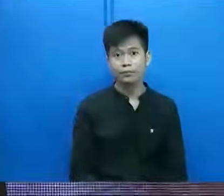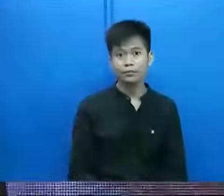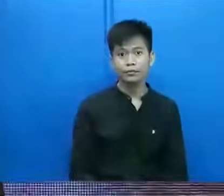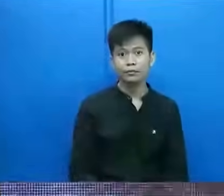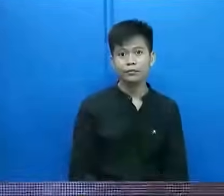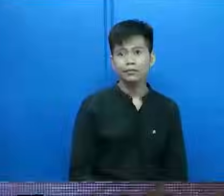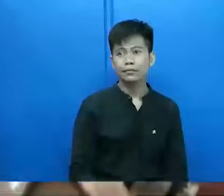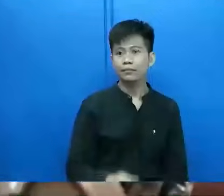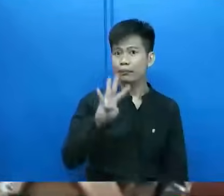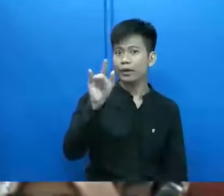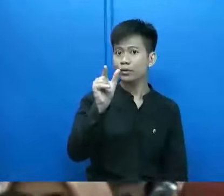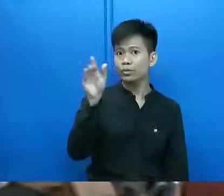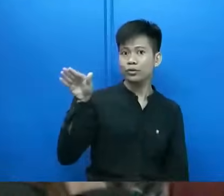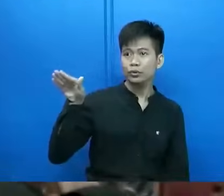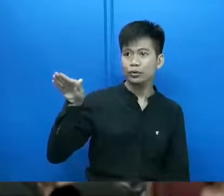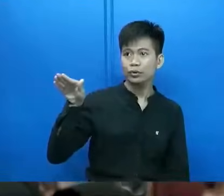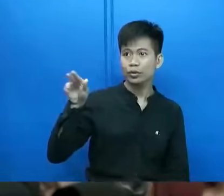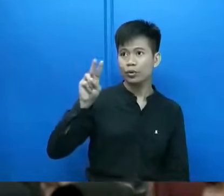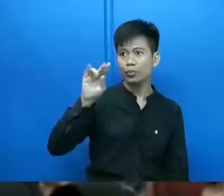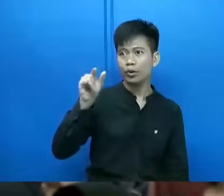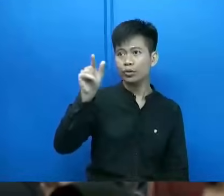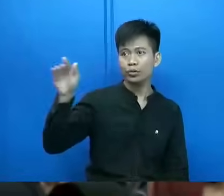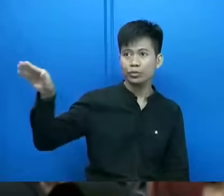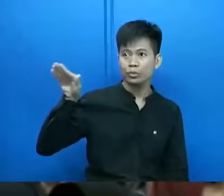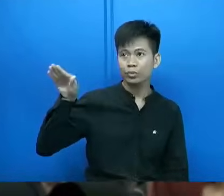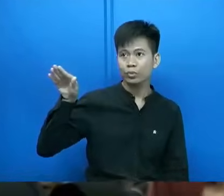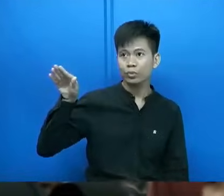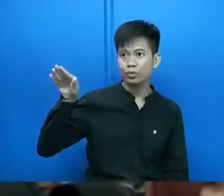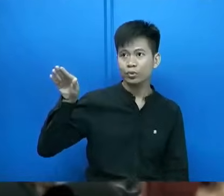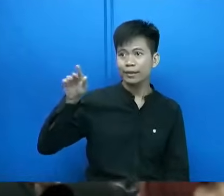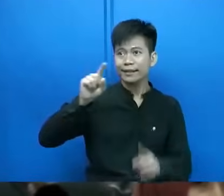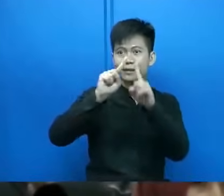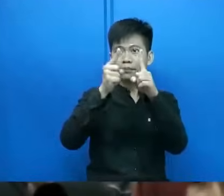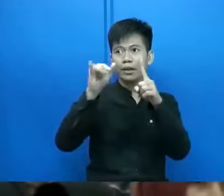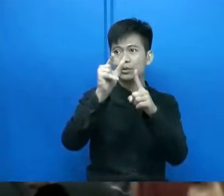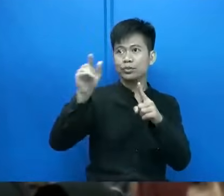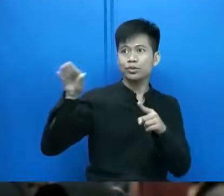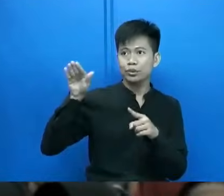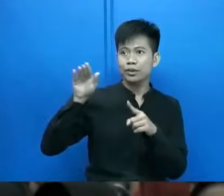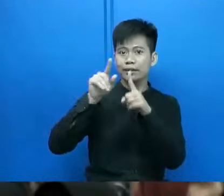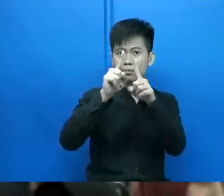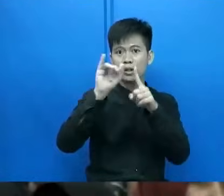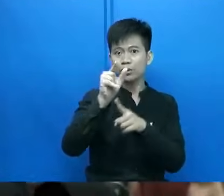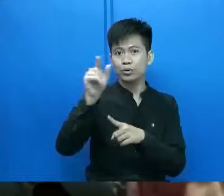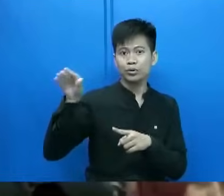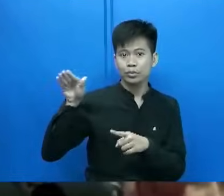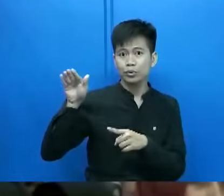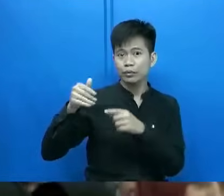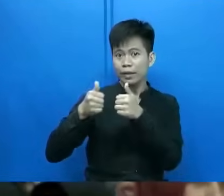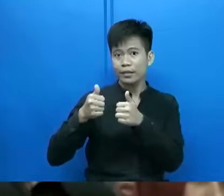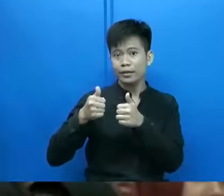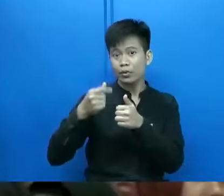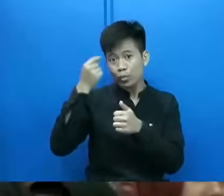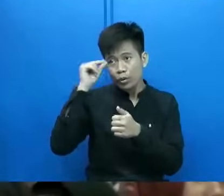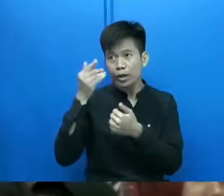Berapa juz? 2 juz. 11 juz. 11 juz. Baik, sudah